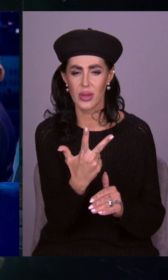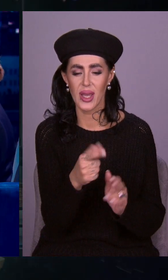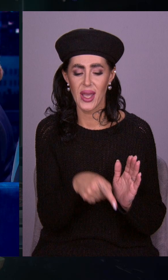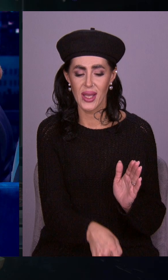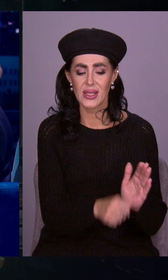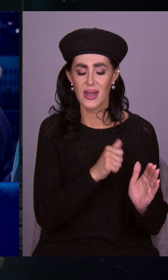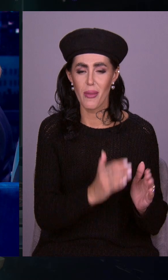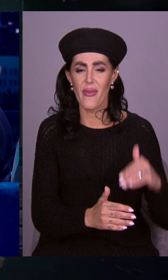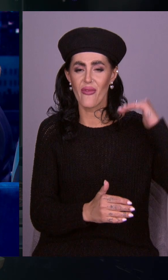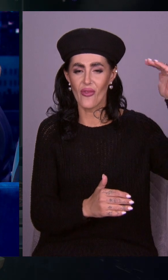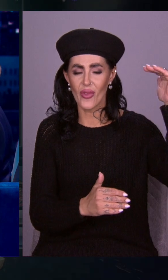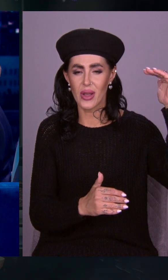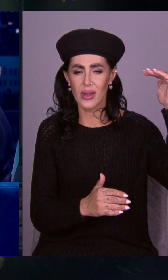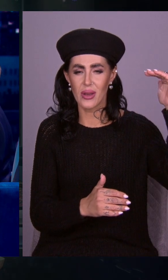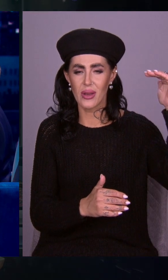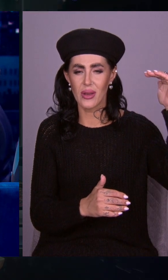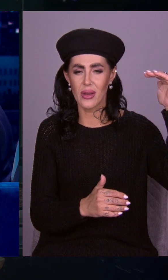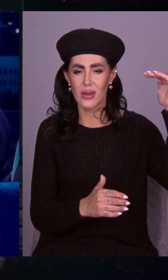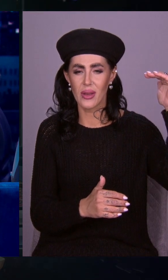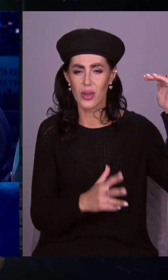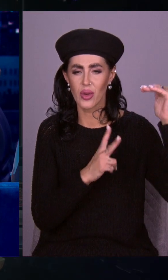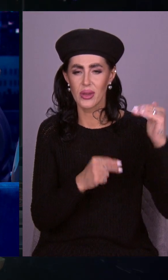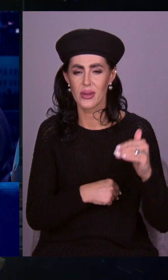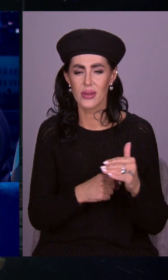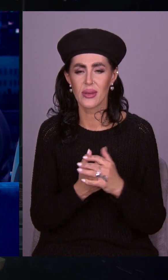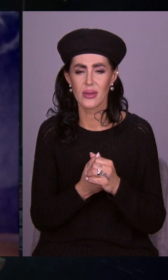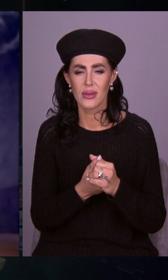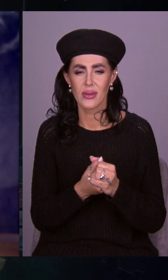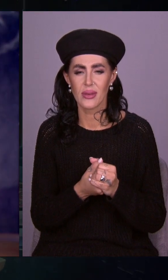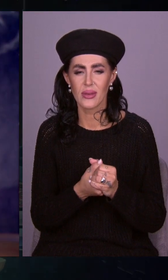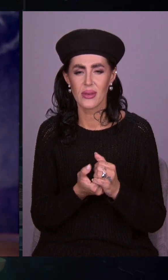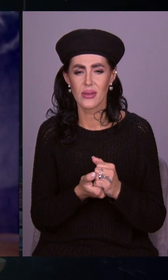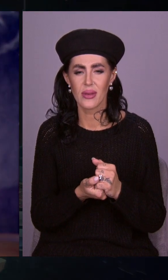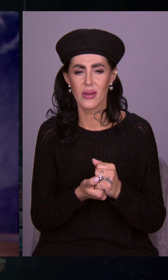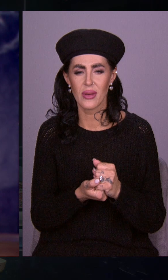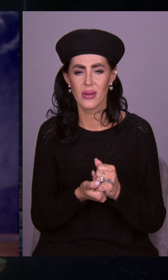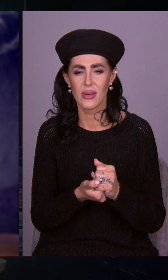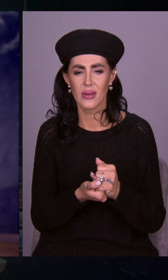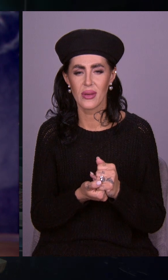донька. Це казка? Ні, це про моє життя.